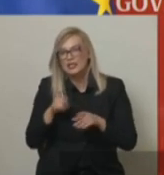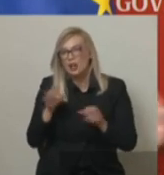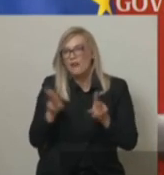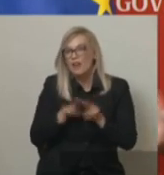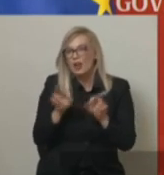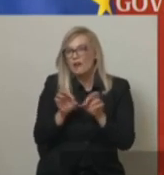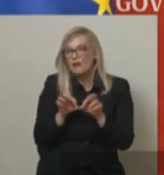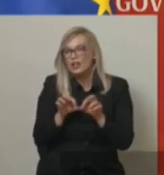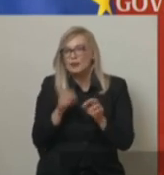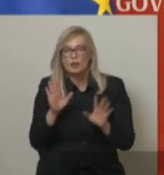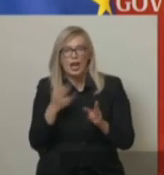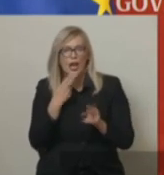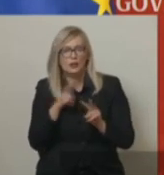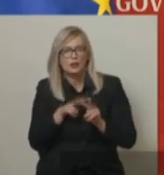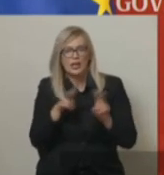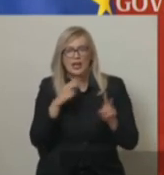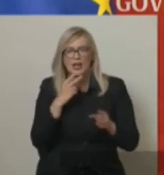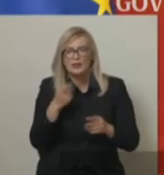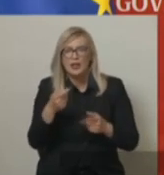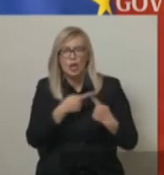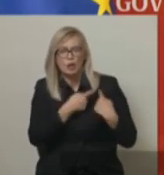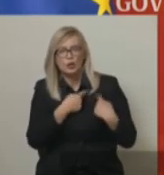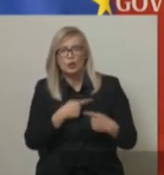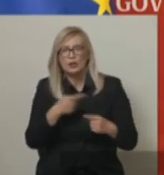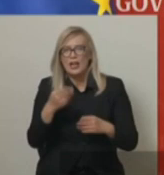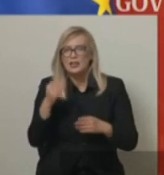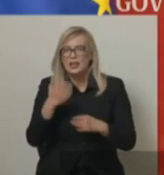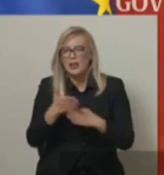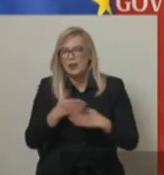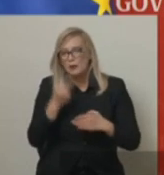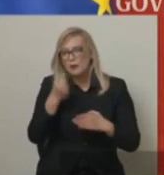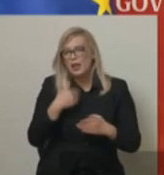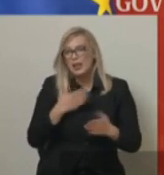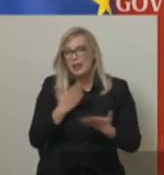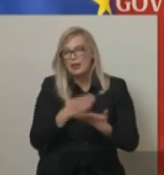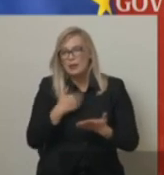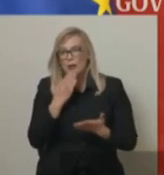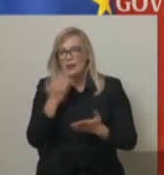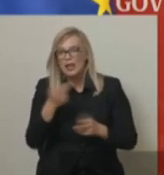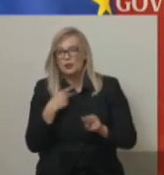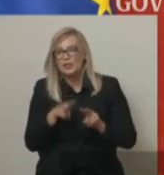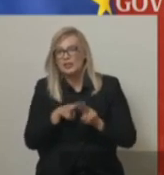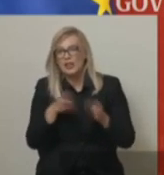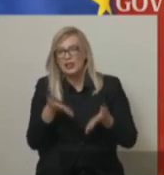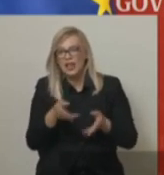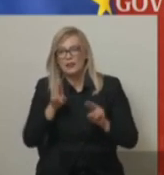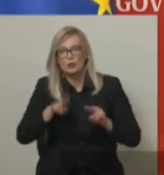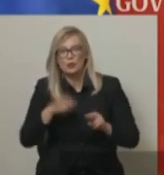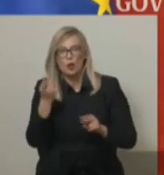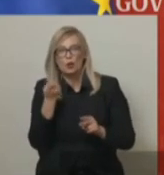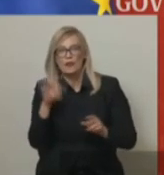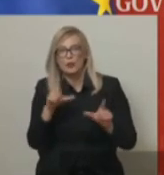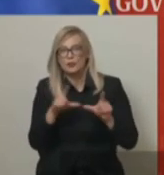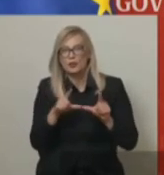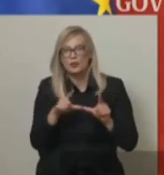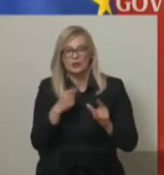а секако доколку се развијат и грантови донации, се добре дојдени и ќе бидеме благодарни за развојот на такви можности од Европската унија. Така